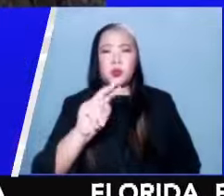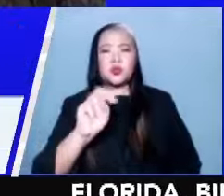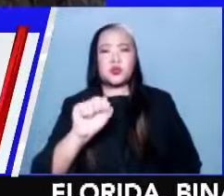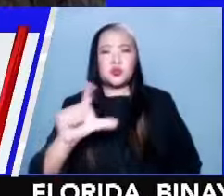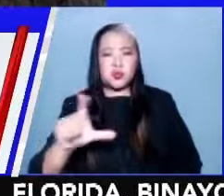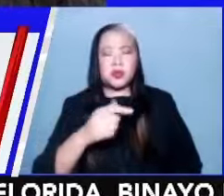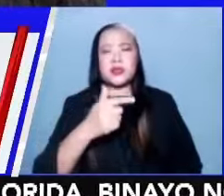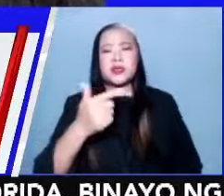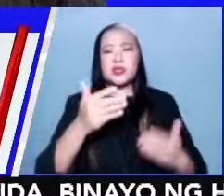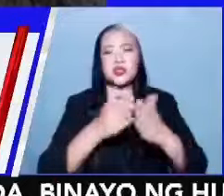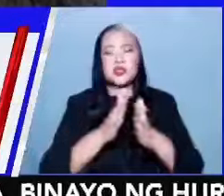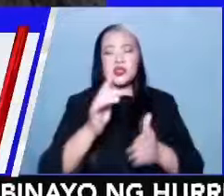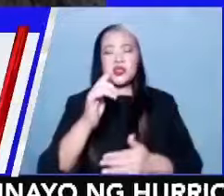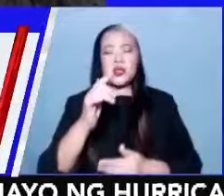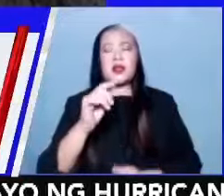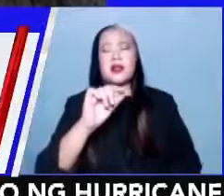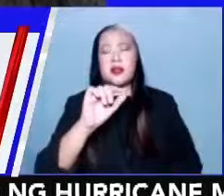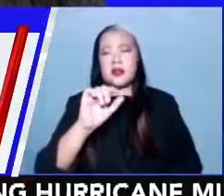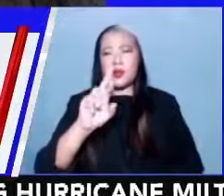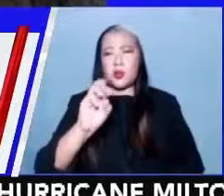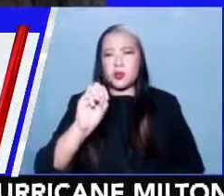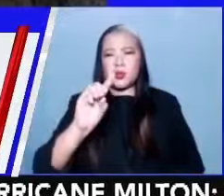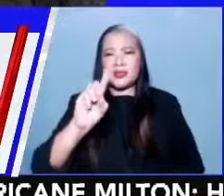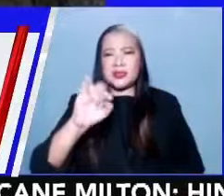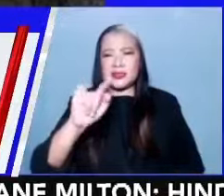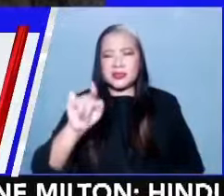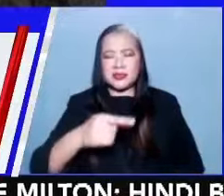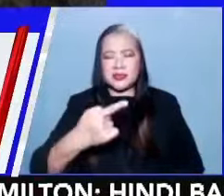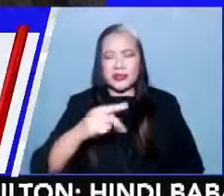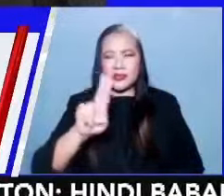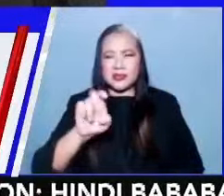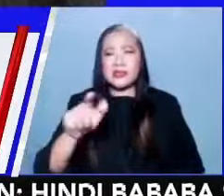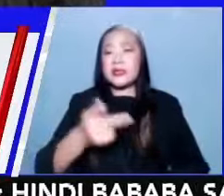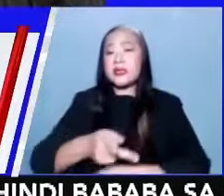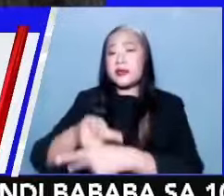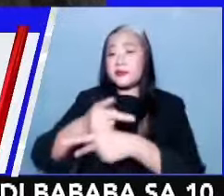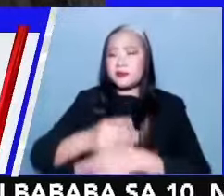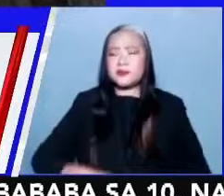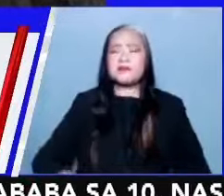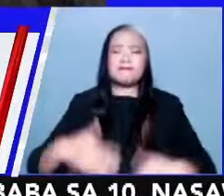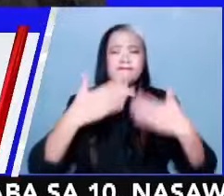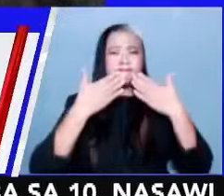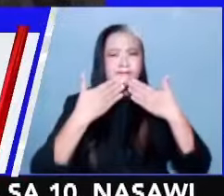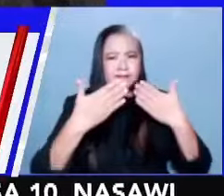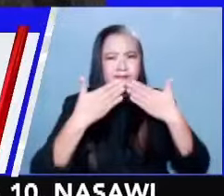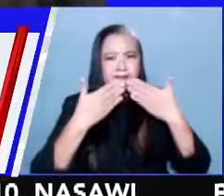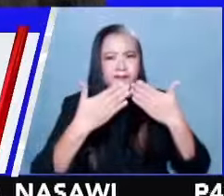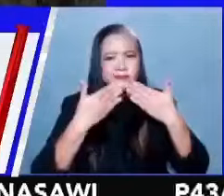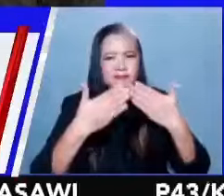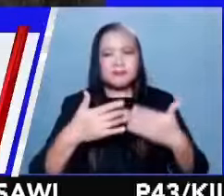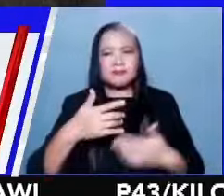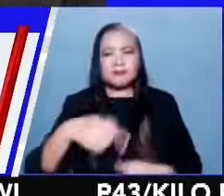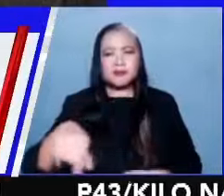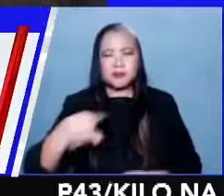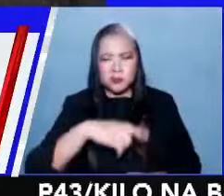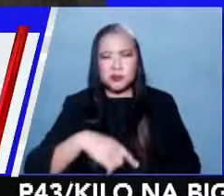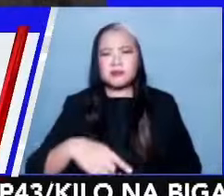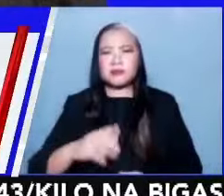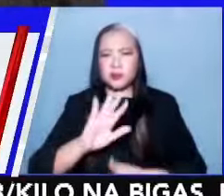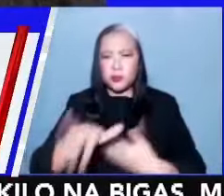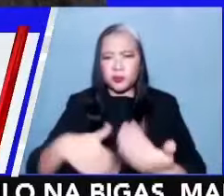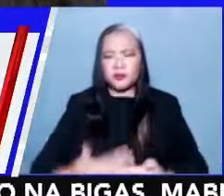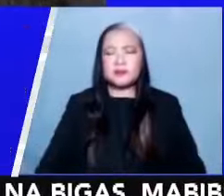panahon at mag-iingat po kayo dyan. Wala pong anuman. Salamat rin po at salamat rin sa inyong lahat. God bless